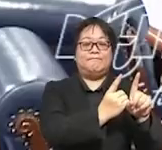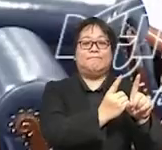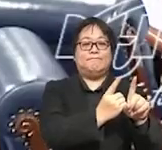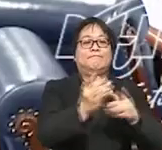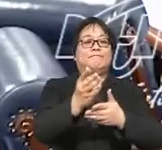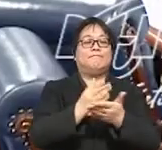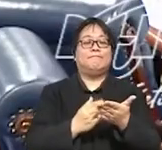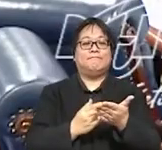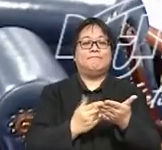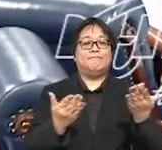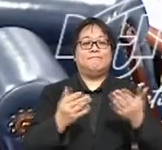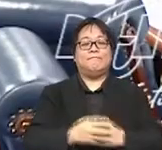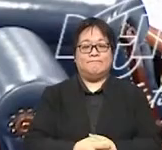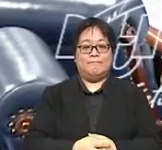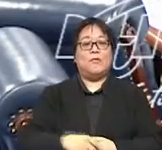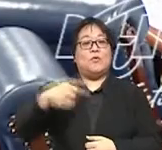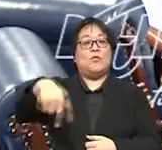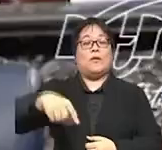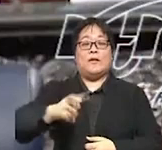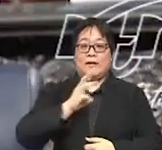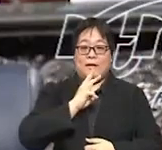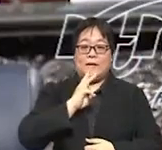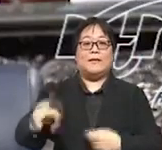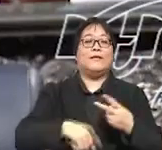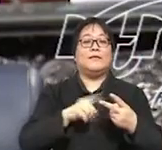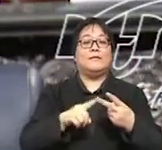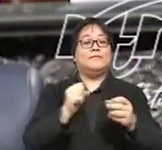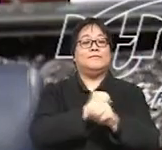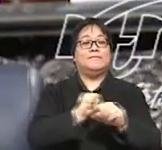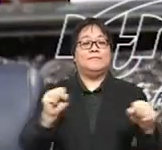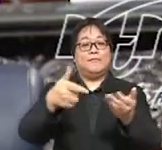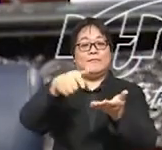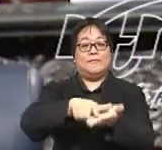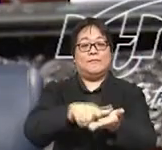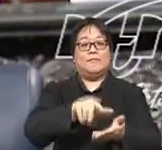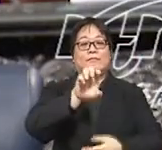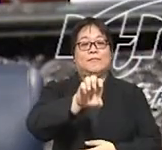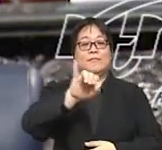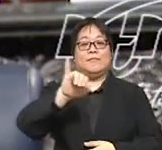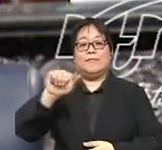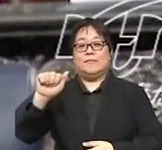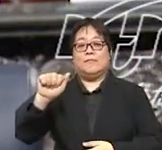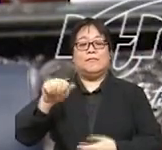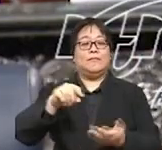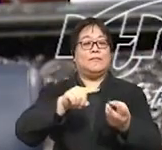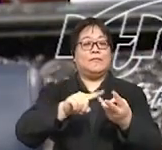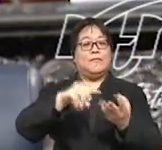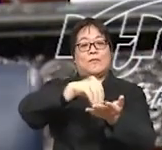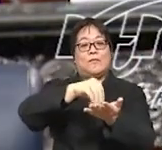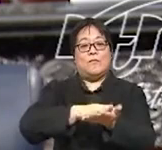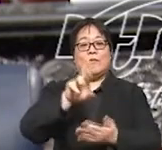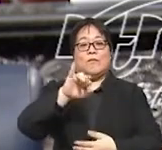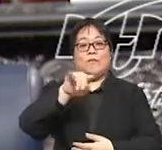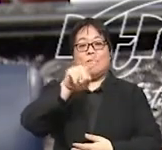sektor ataupun SP quality air dan juga penyediaan laporan ie power Riza dan